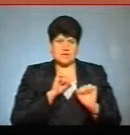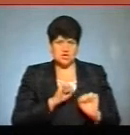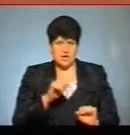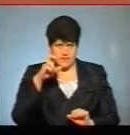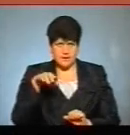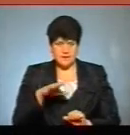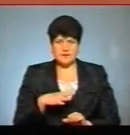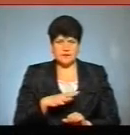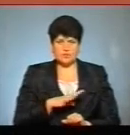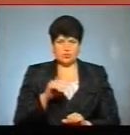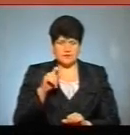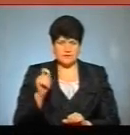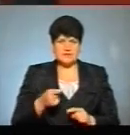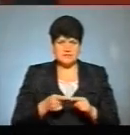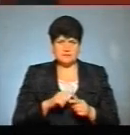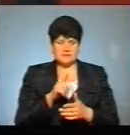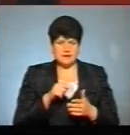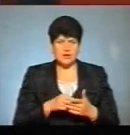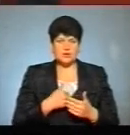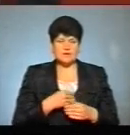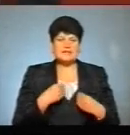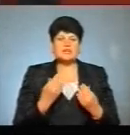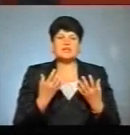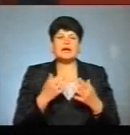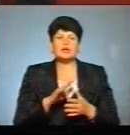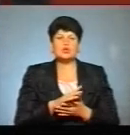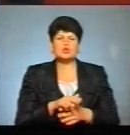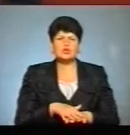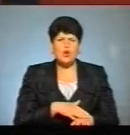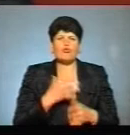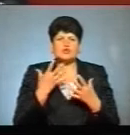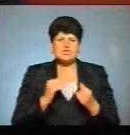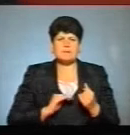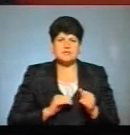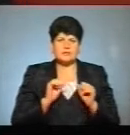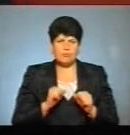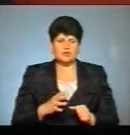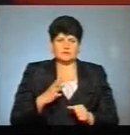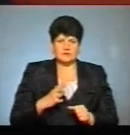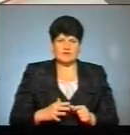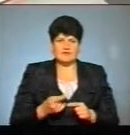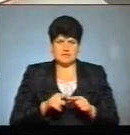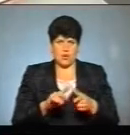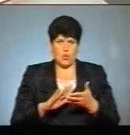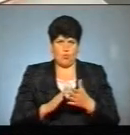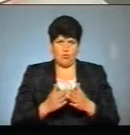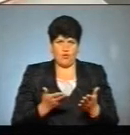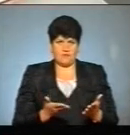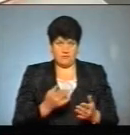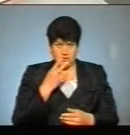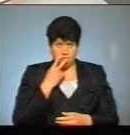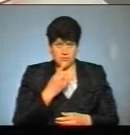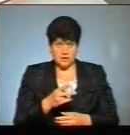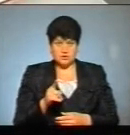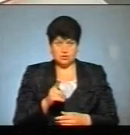ну, я не був на війні. Власне, це питання, яке я хотіла задати. Як довго ще бізнес може витримати в тих карантинних умовах, які є зараз? Ну, ви бачили, що